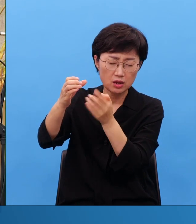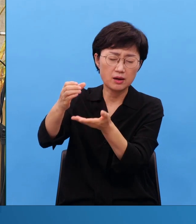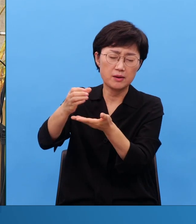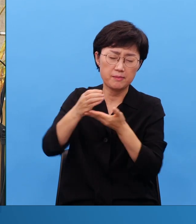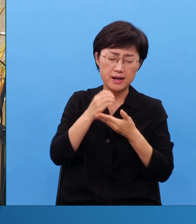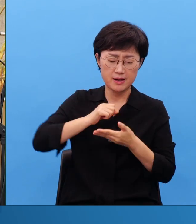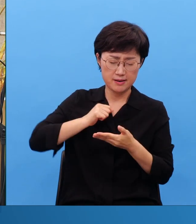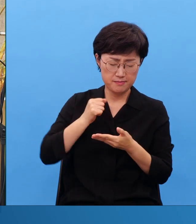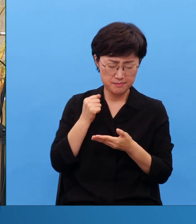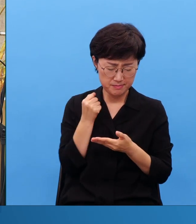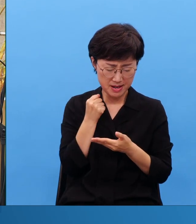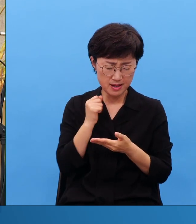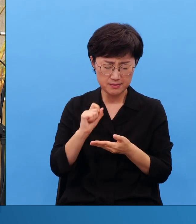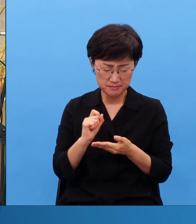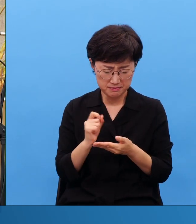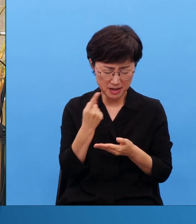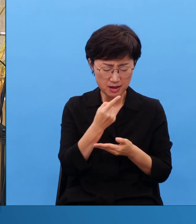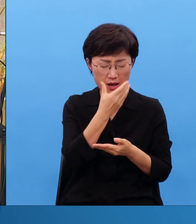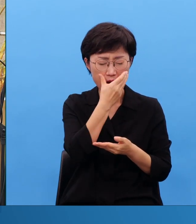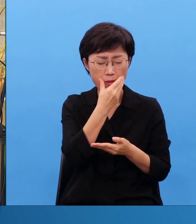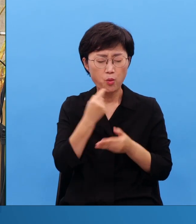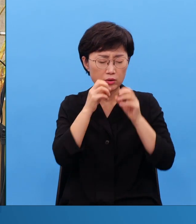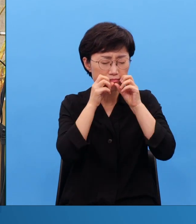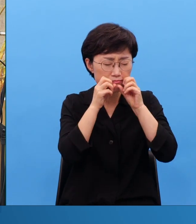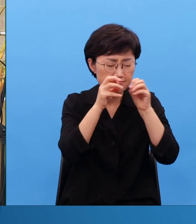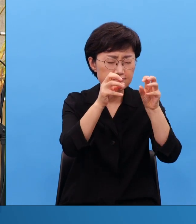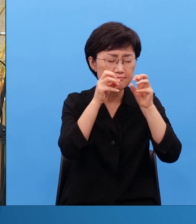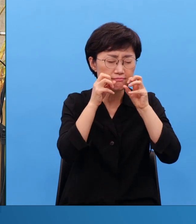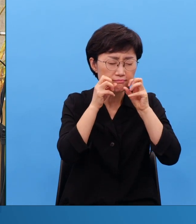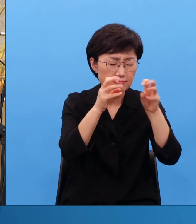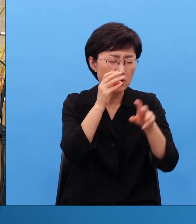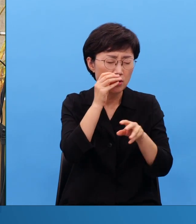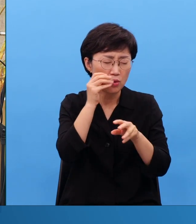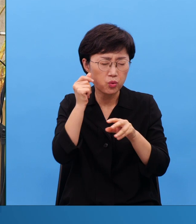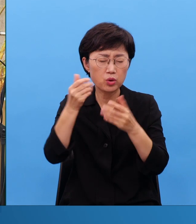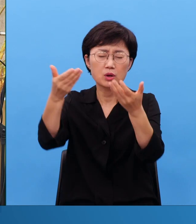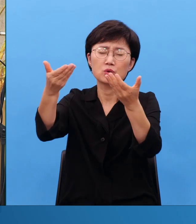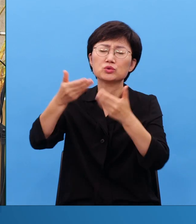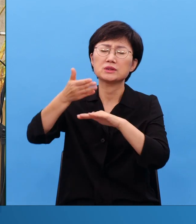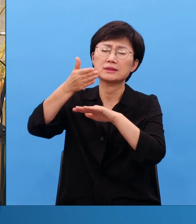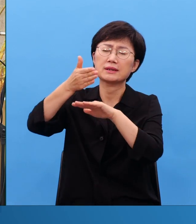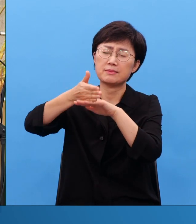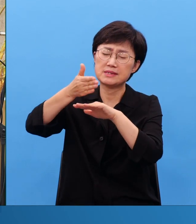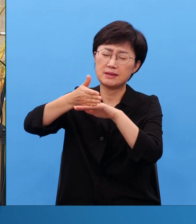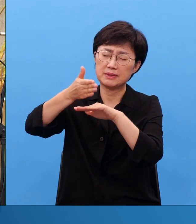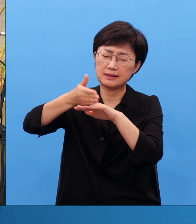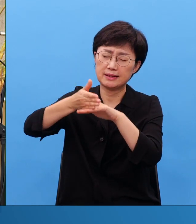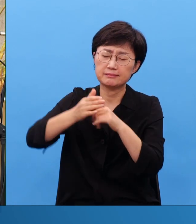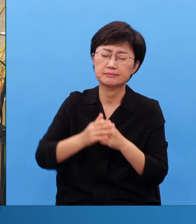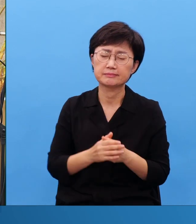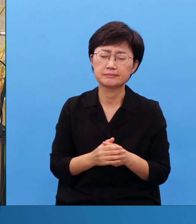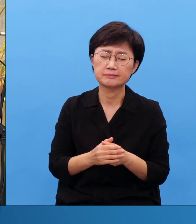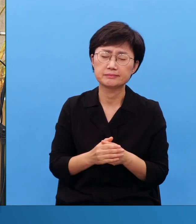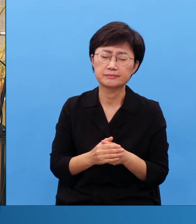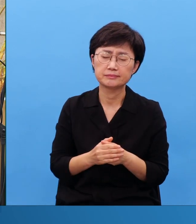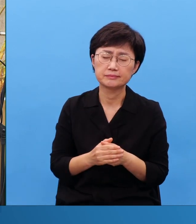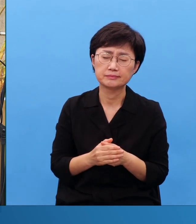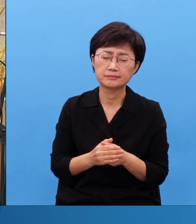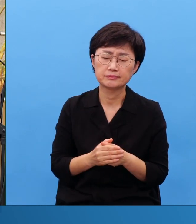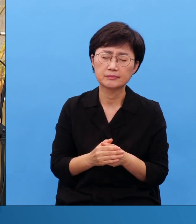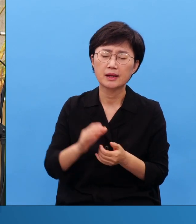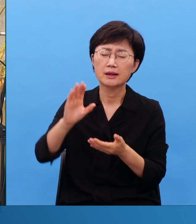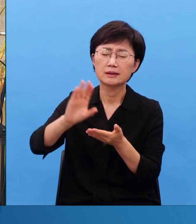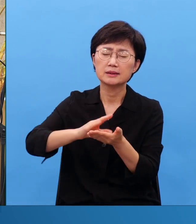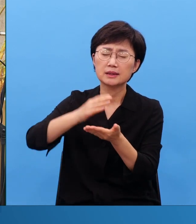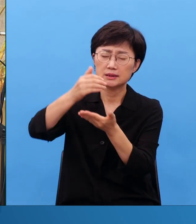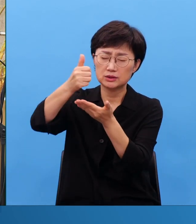하시니 감사합니다. Thank you for this small suffering that you have allowed us to have the beginning of testifying the gospel.